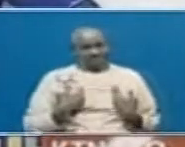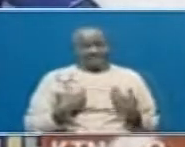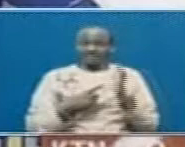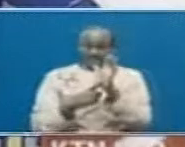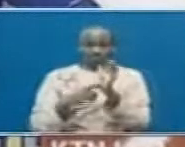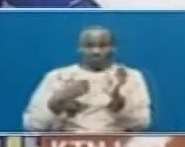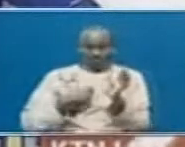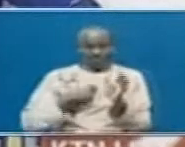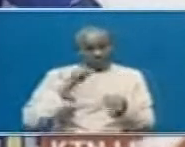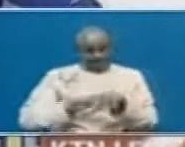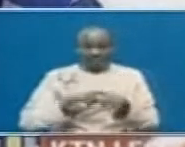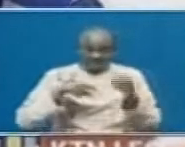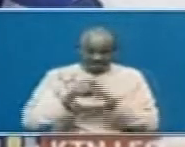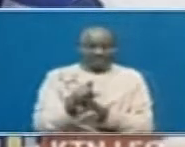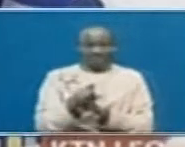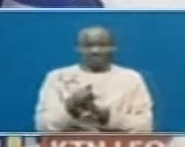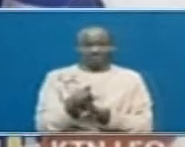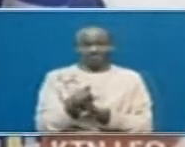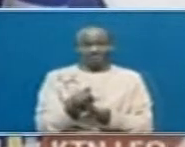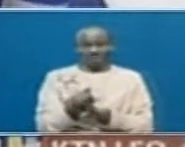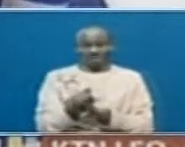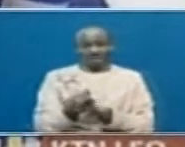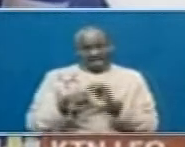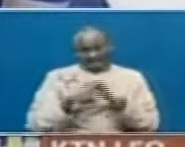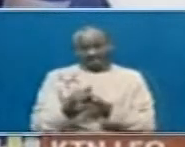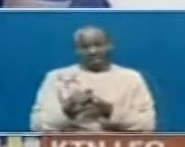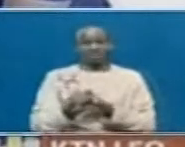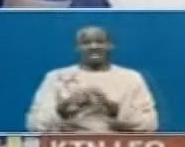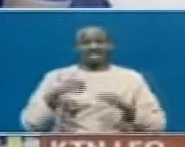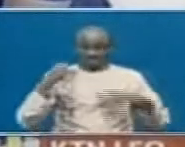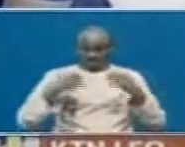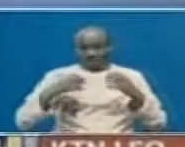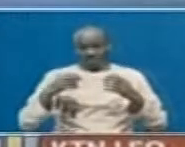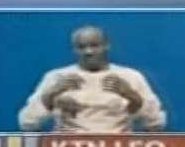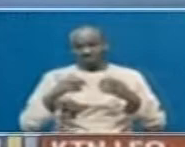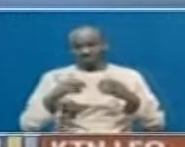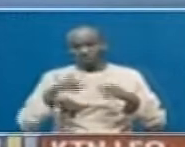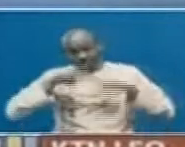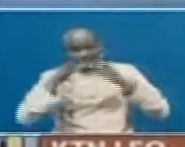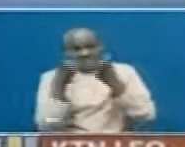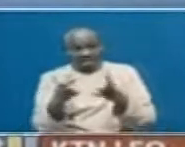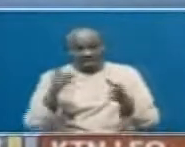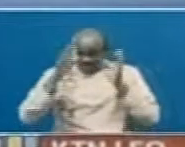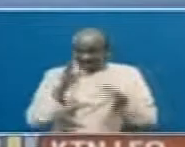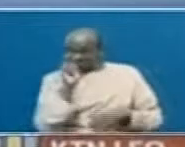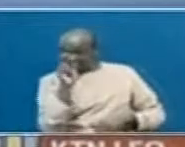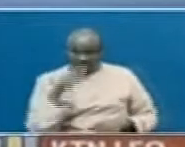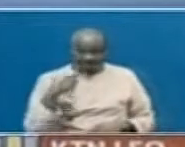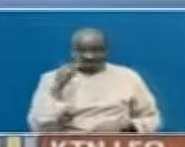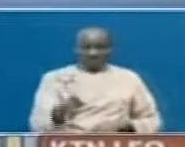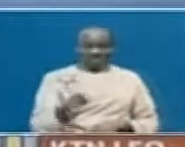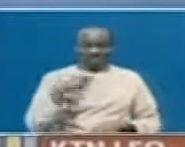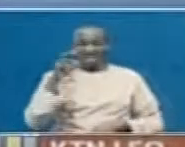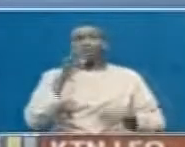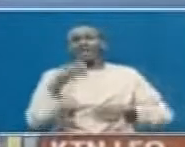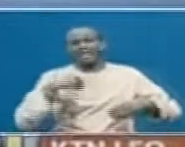mimi nikiingia katika jumba la starehe, sasa mtu akishaniona na moja ile